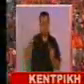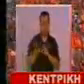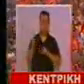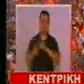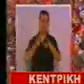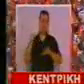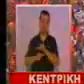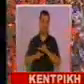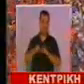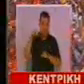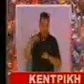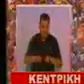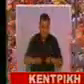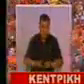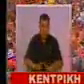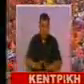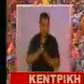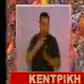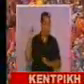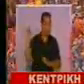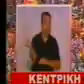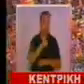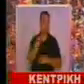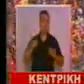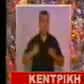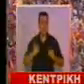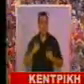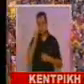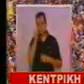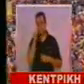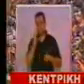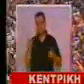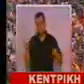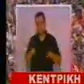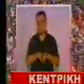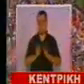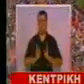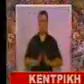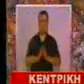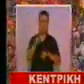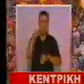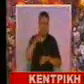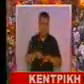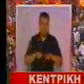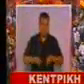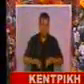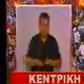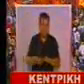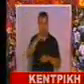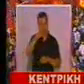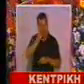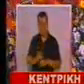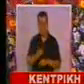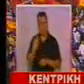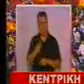είμαστε βέβαιοι ότι θα συναντωθούμε με τους νέους και τις νέες. Γιατί σε αυτό το δρόμο υπάρχει πραγματική